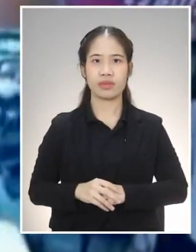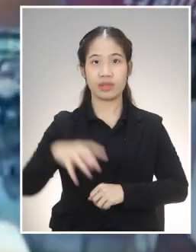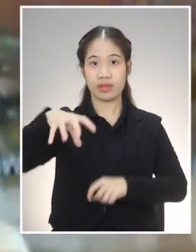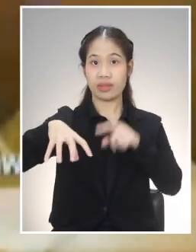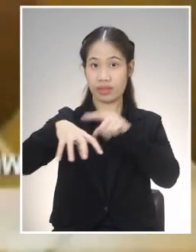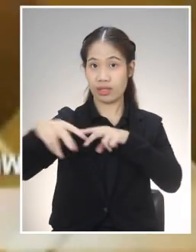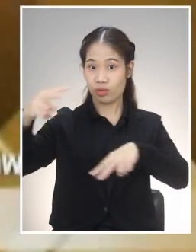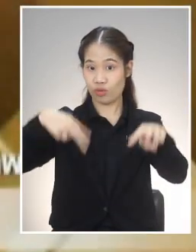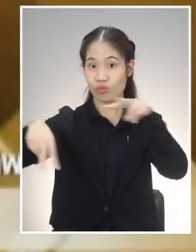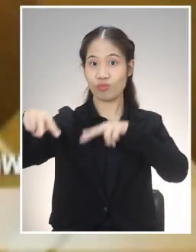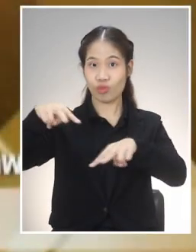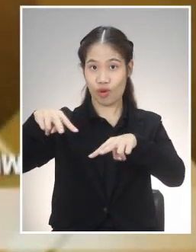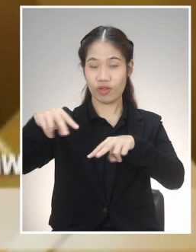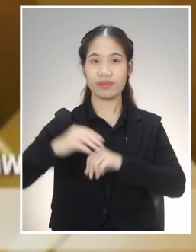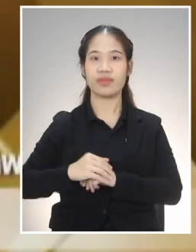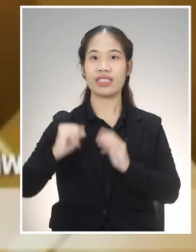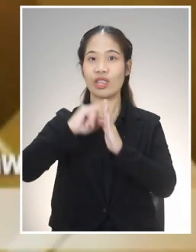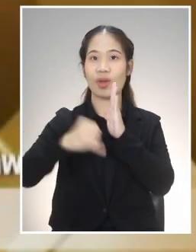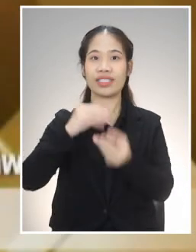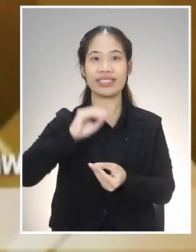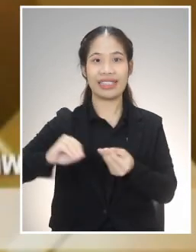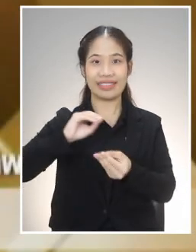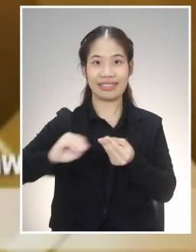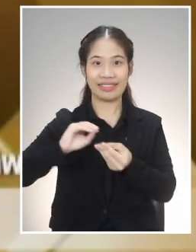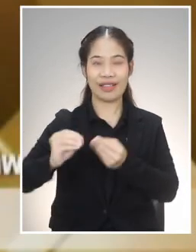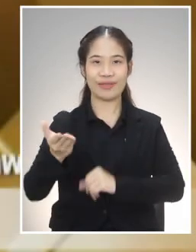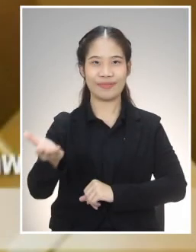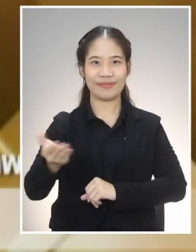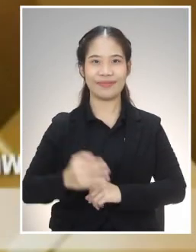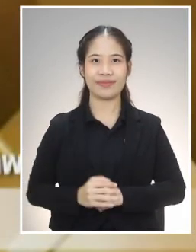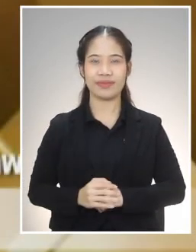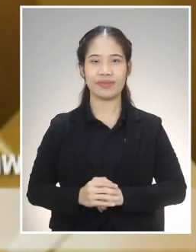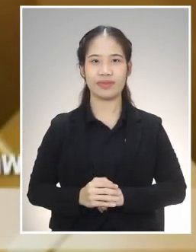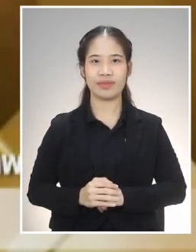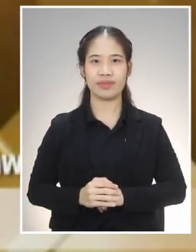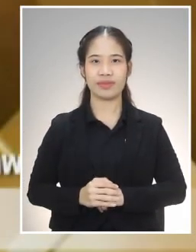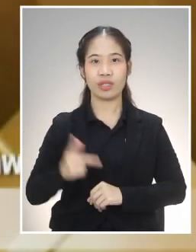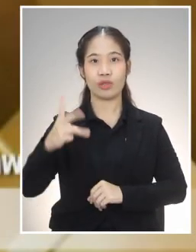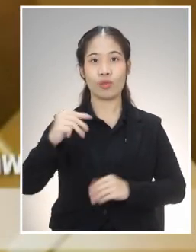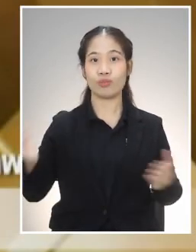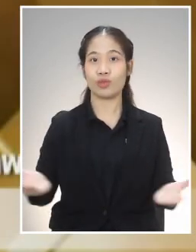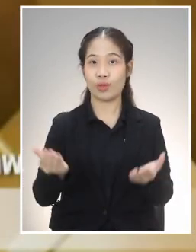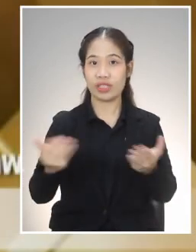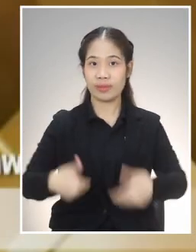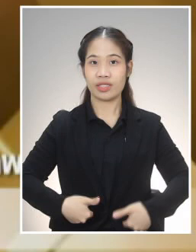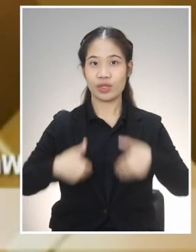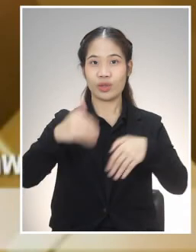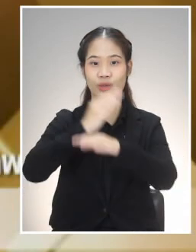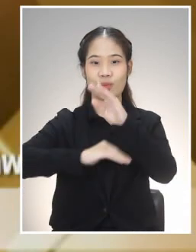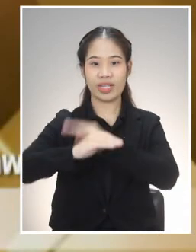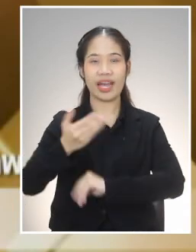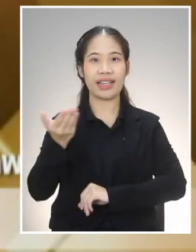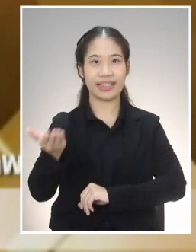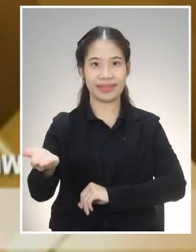คนพิการบางปะกงจังหวัดฉะเชิงเทราค่ะกรมส่งเสริมแล้วก็จะมีคุณภาพที่จนที่การนั้นใน